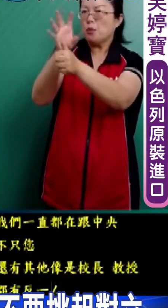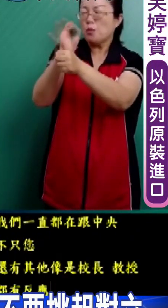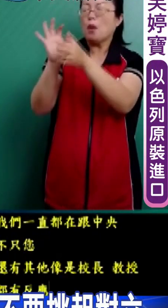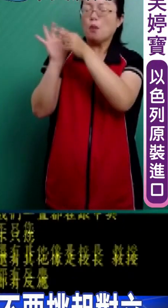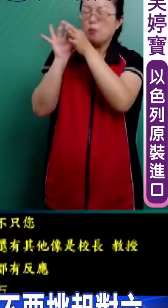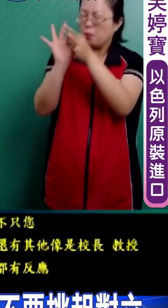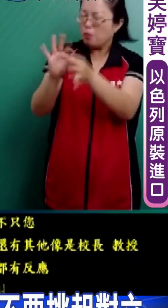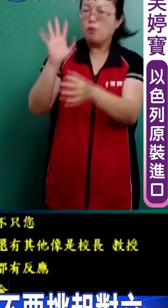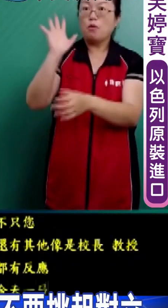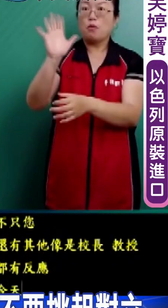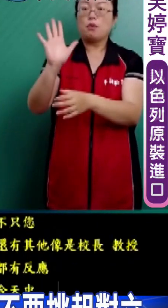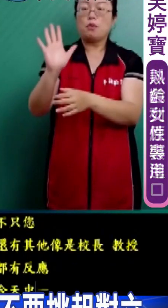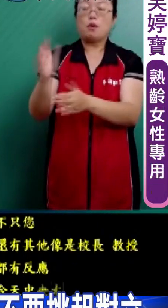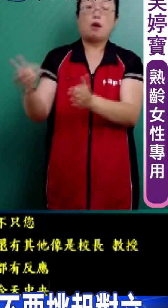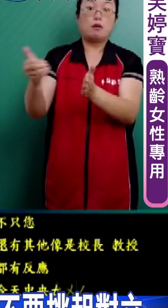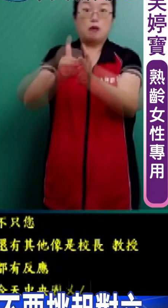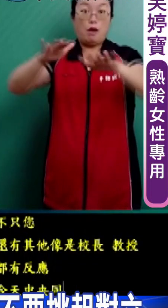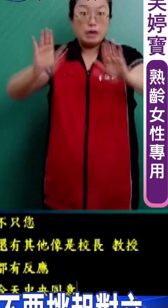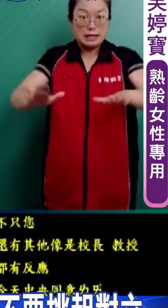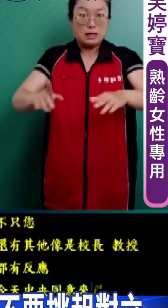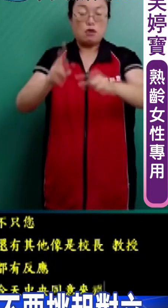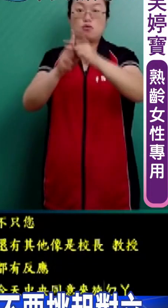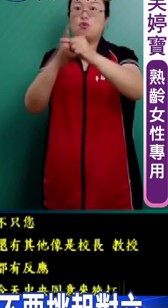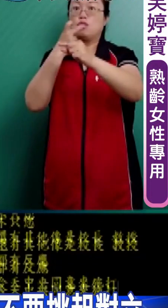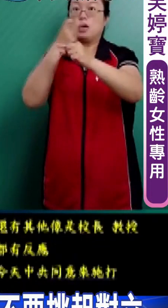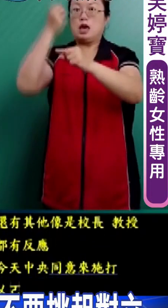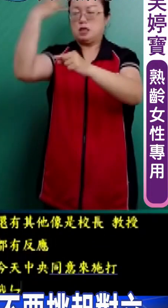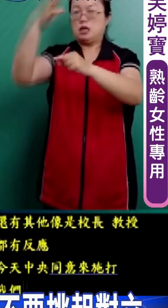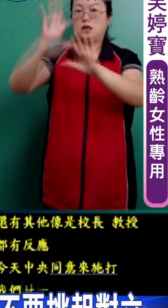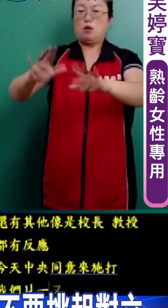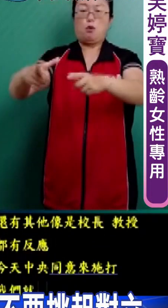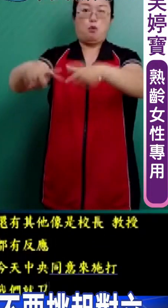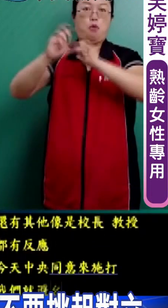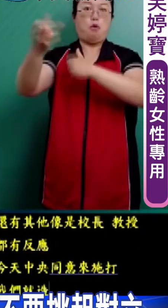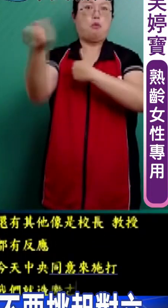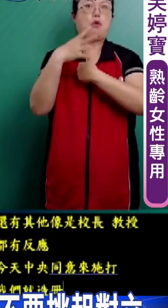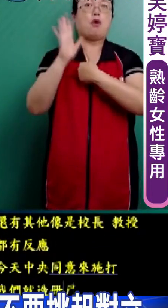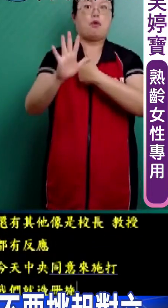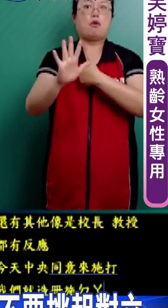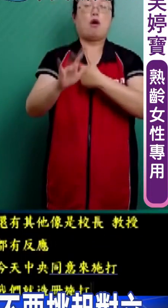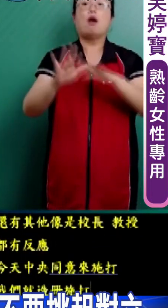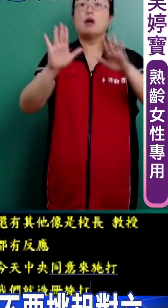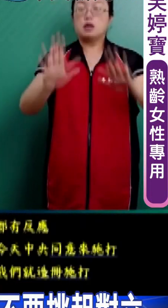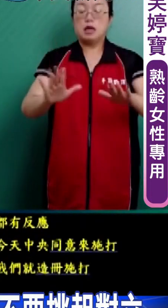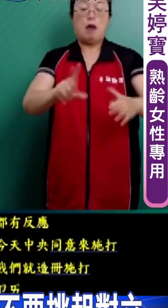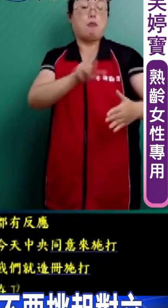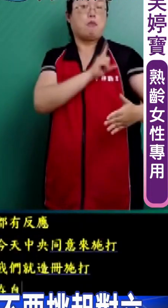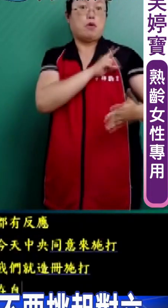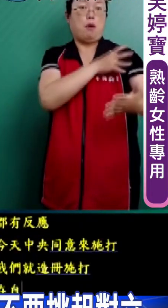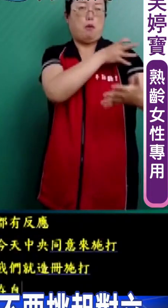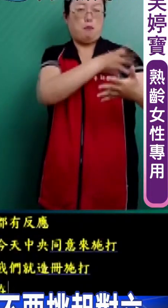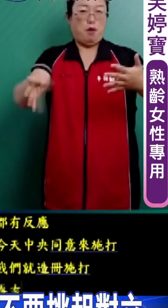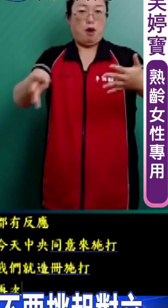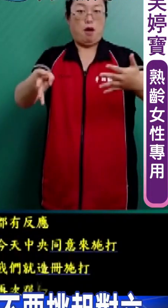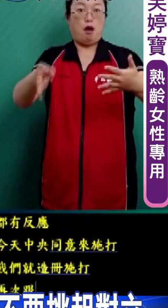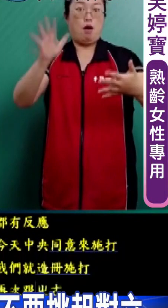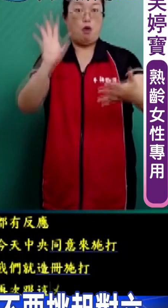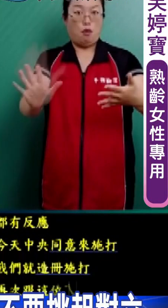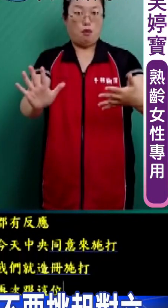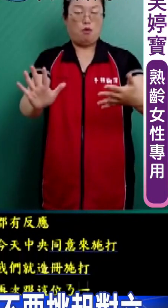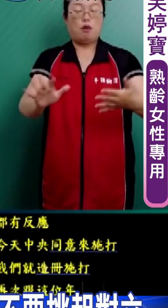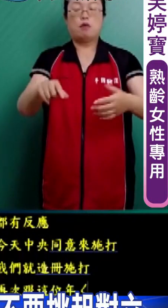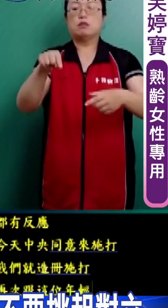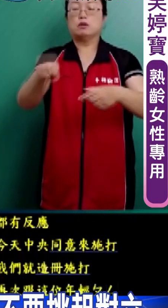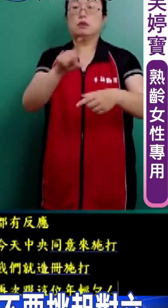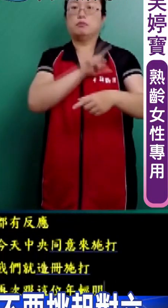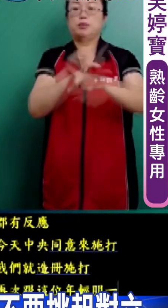天中央同意来施打，我们就要来照册施打。再次跟这位年轻的朋友